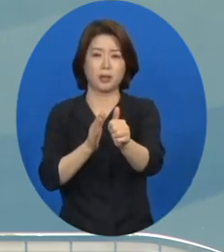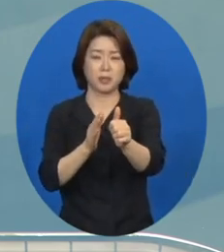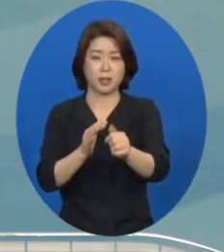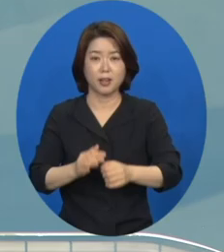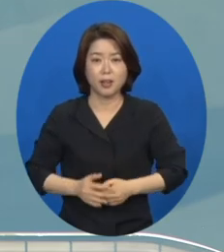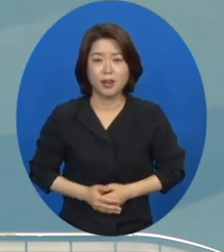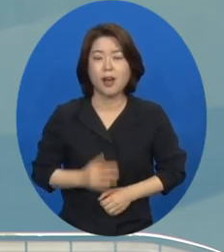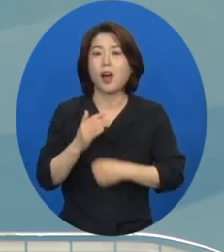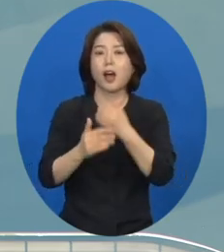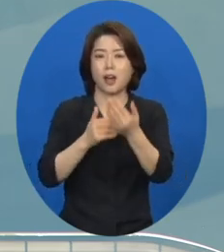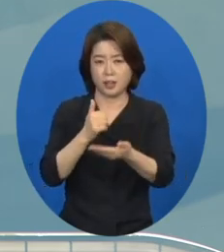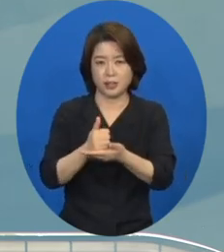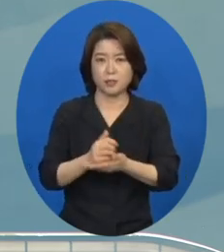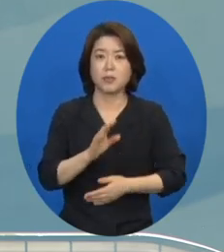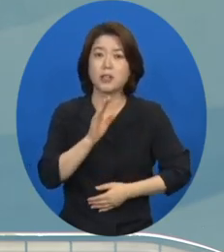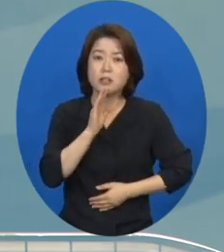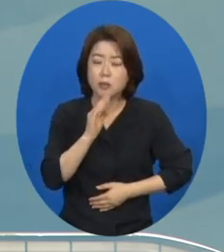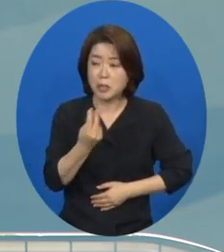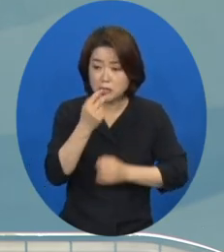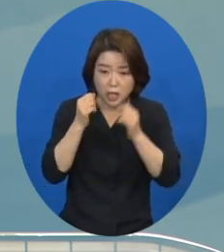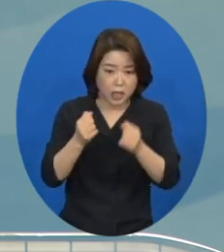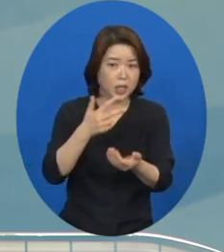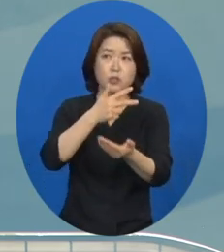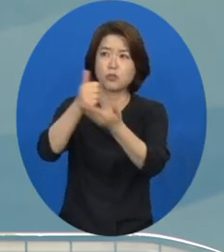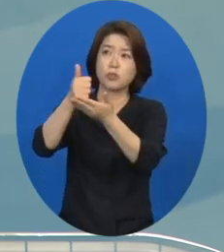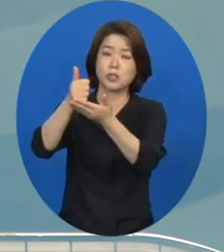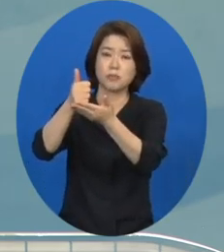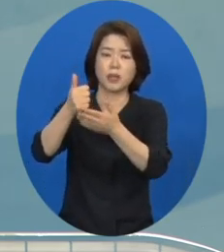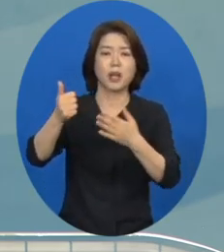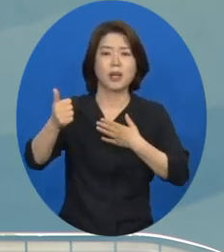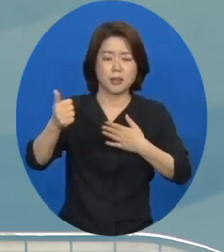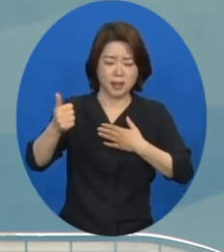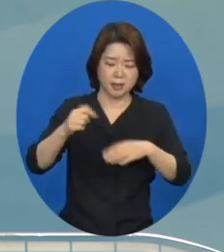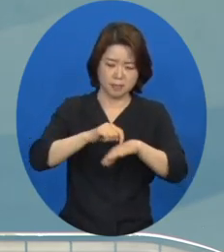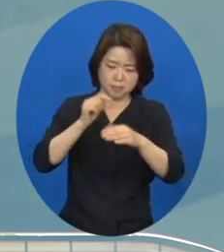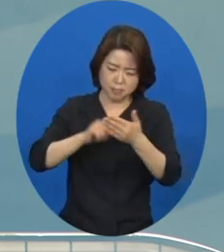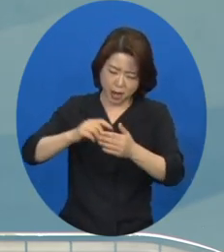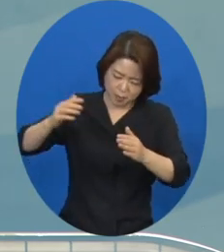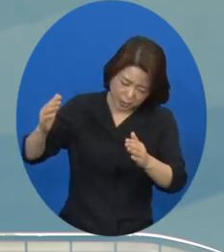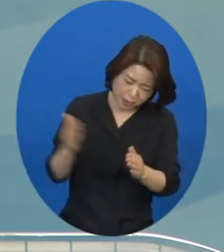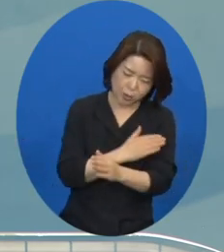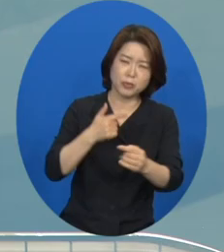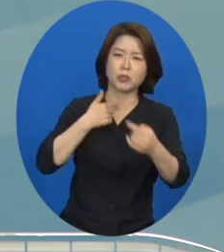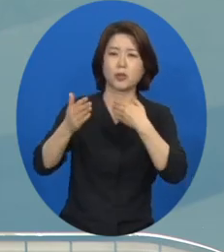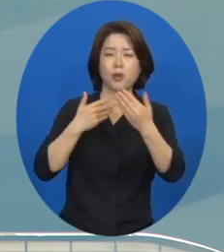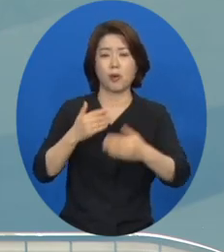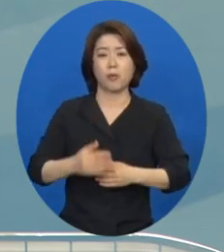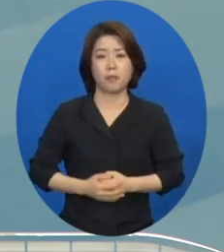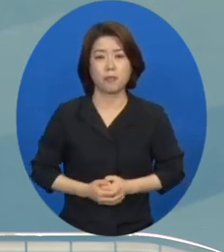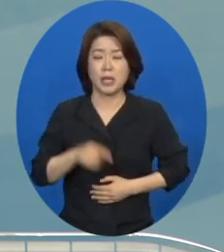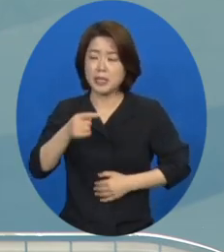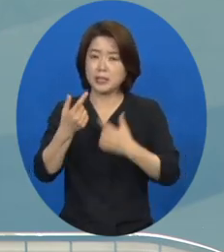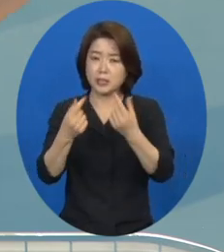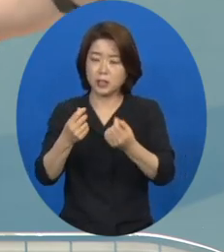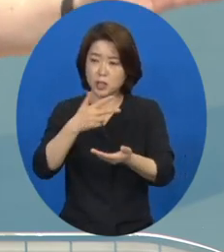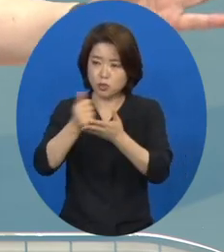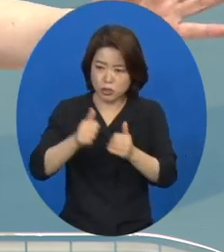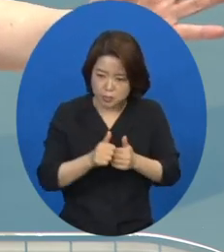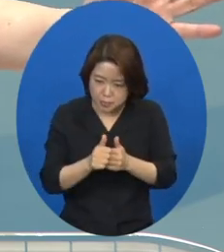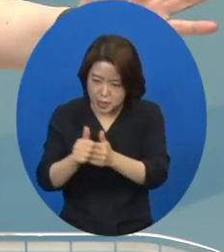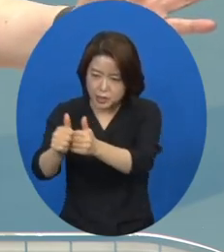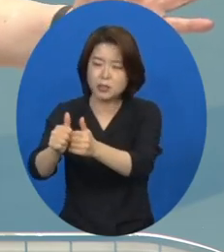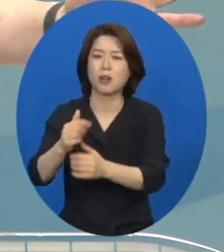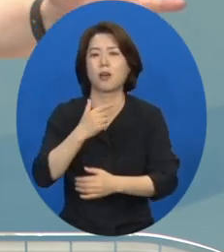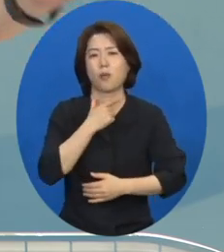하나님 정말 살아계신 주님이신 것을 제가 제 마음에서부터 경험하고 그리고 그렇게 주님의 이끄심을